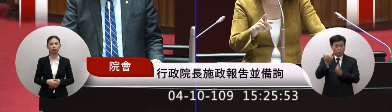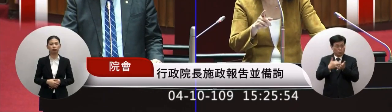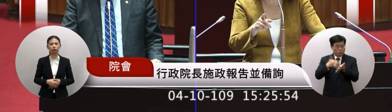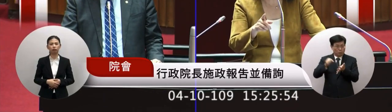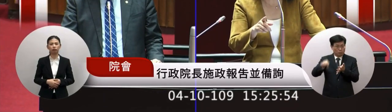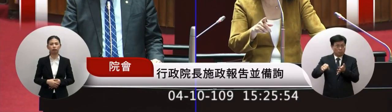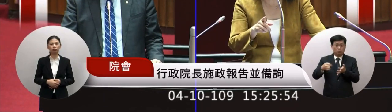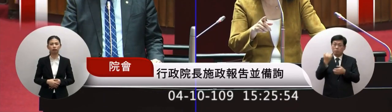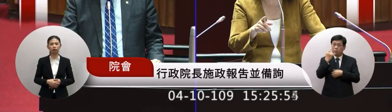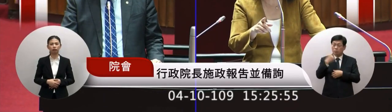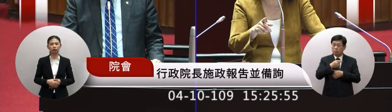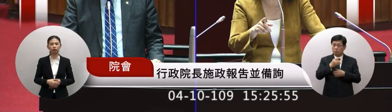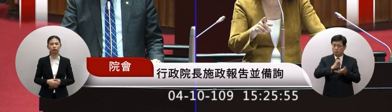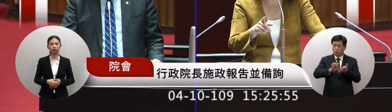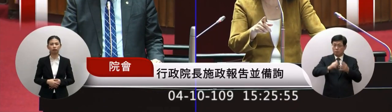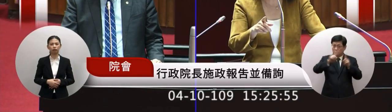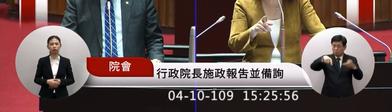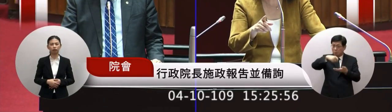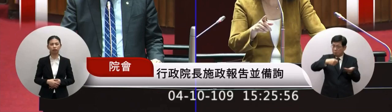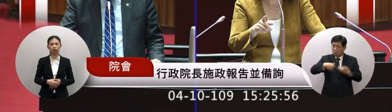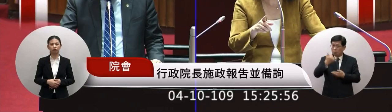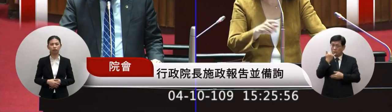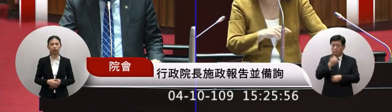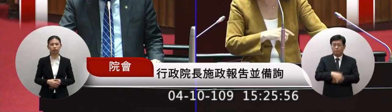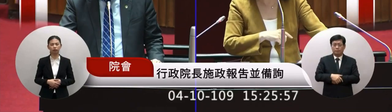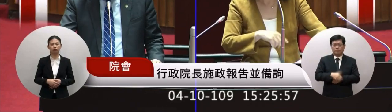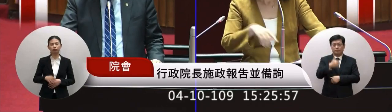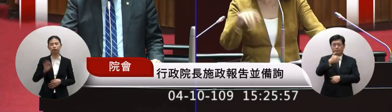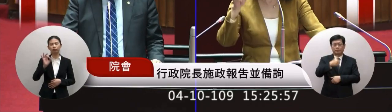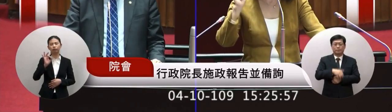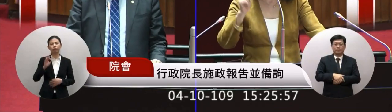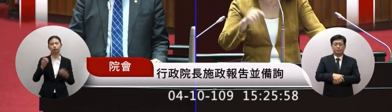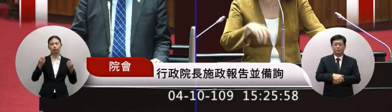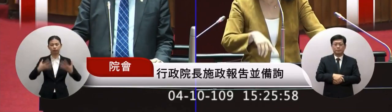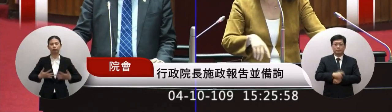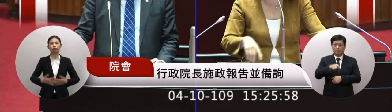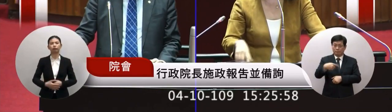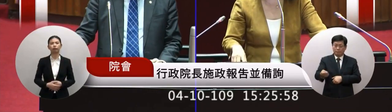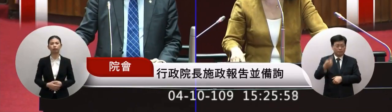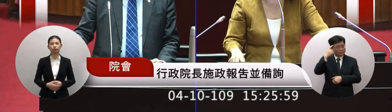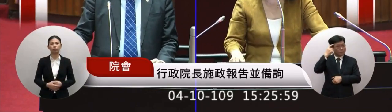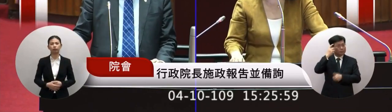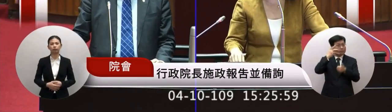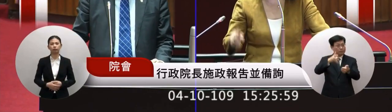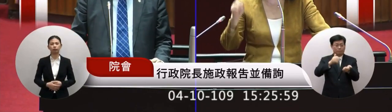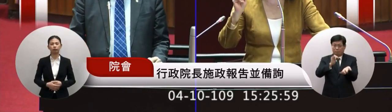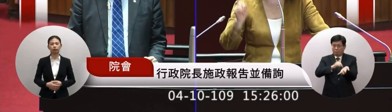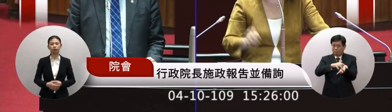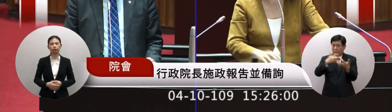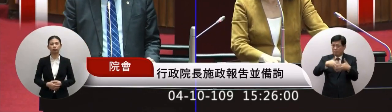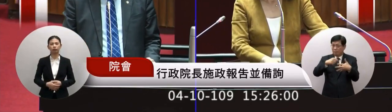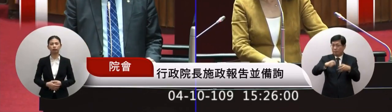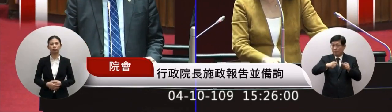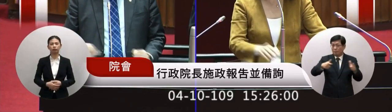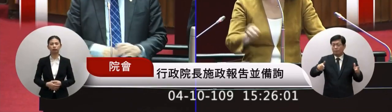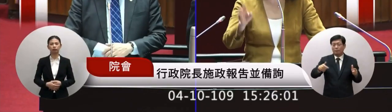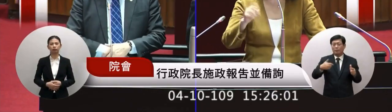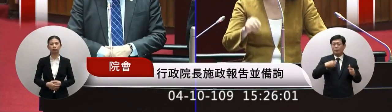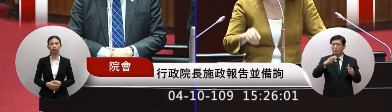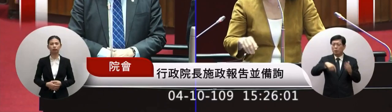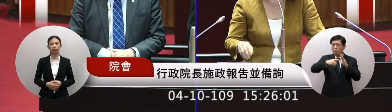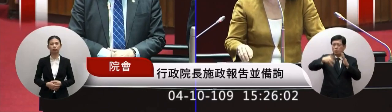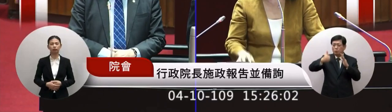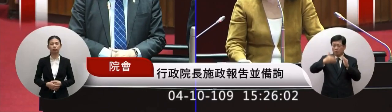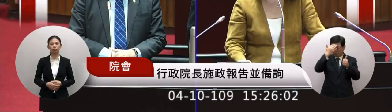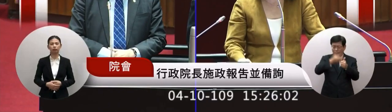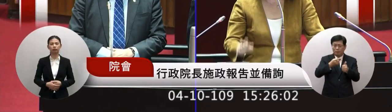的部分，能不能拜托用书面给我？ 好， 谢谢。那我下一个要请教就是医疗设施的院长，那个为什么要麻